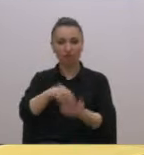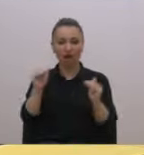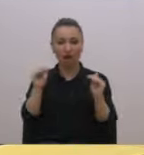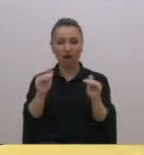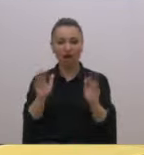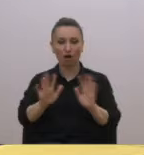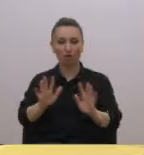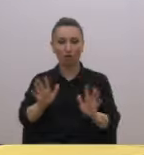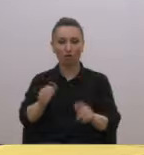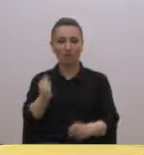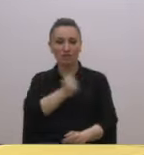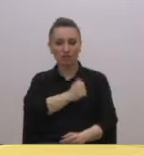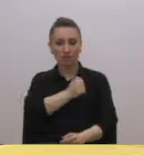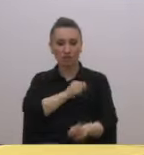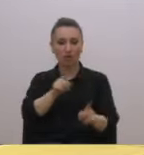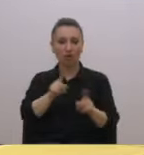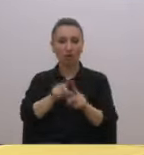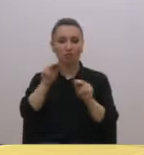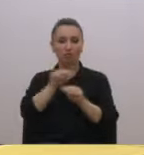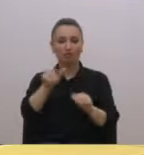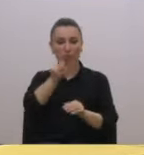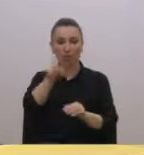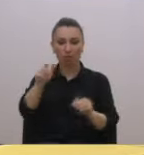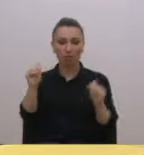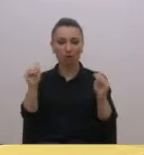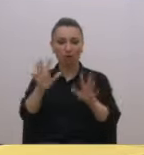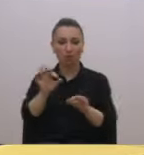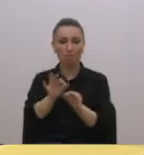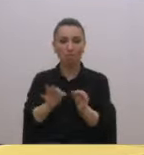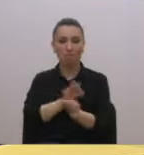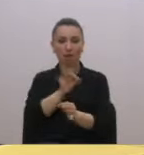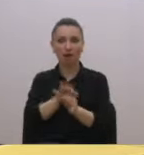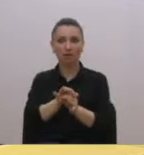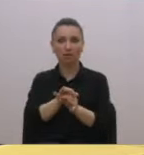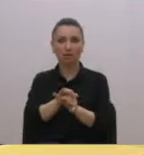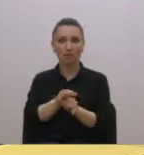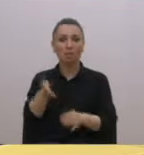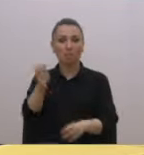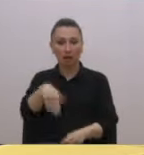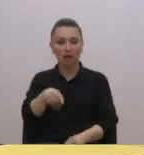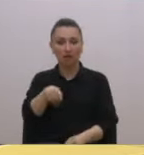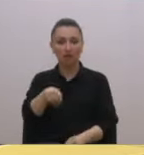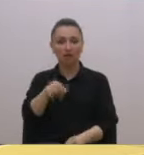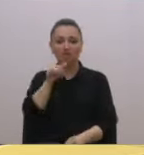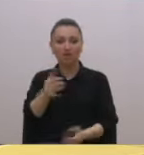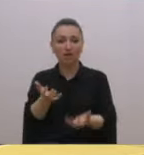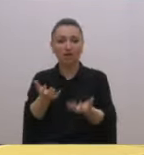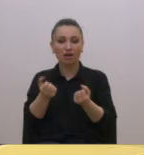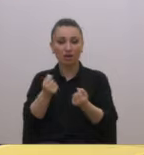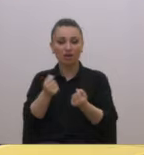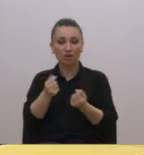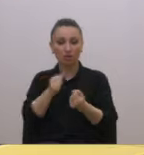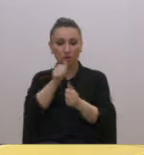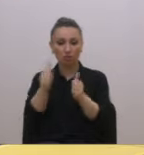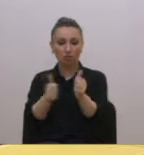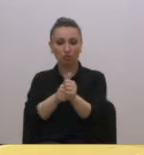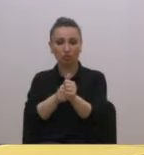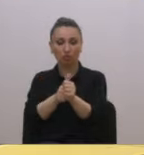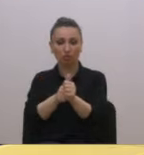არც სამხედროს და არც მშვიდობია მოქალაქეს ეს პასუხისმგებლობა, მაშინ მათ ვერ აიღეს და ზურგი და